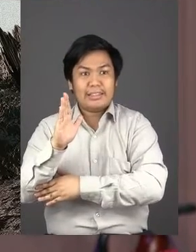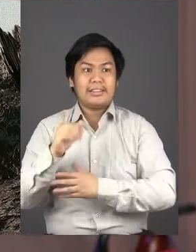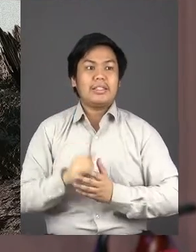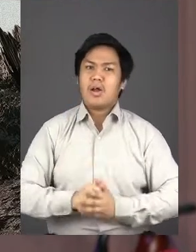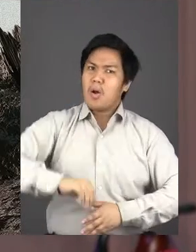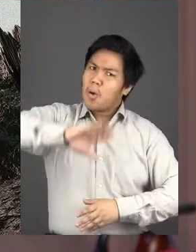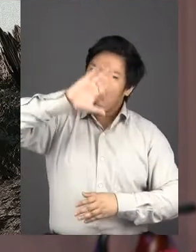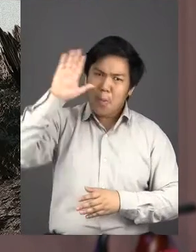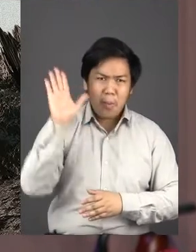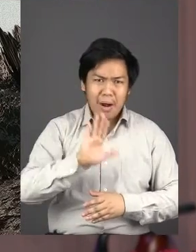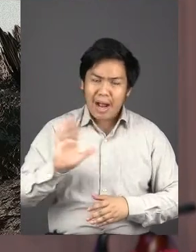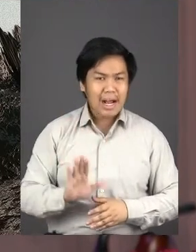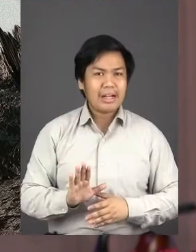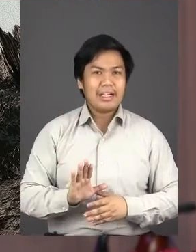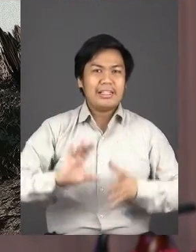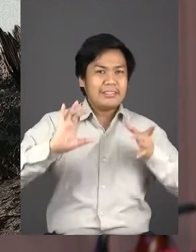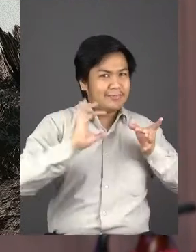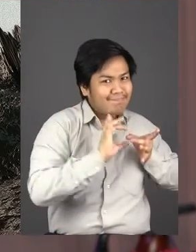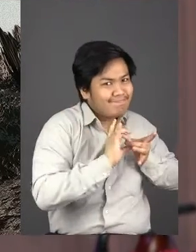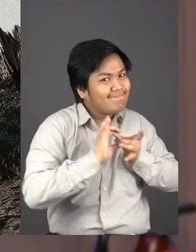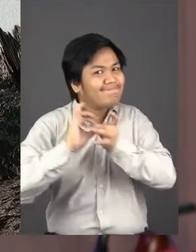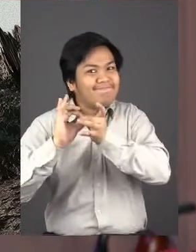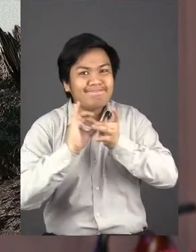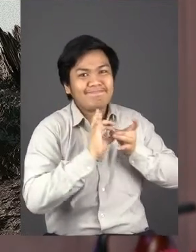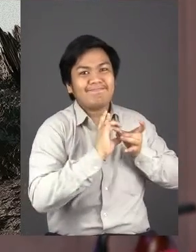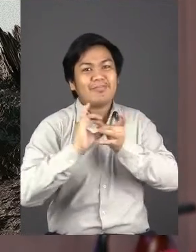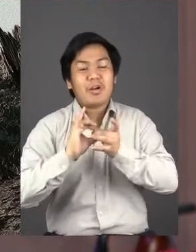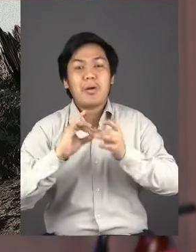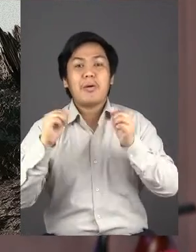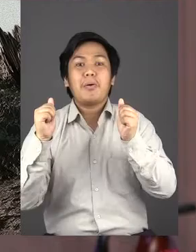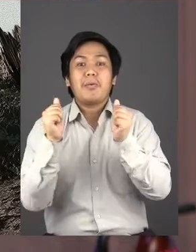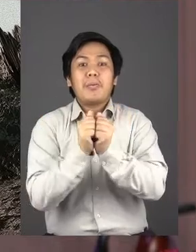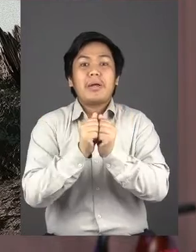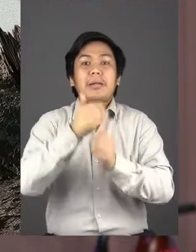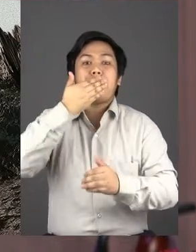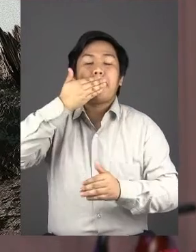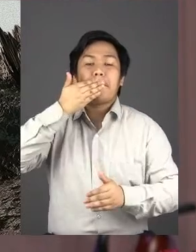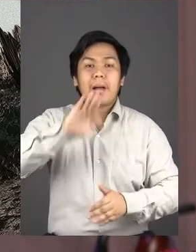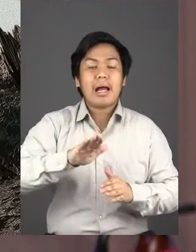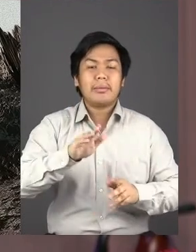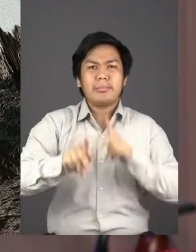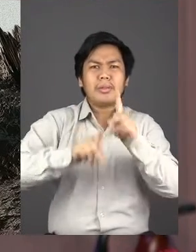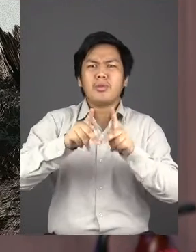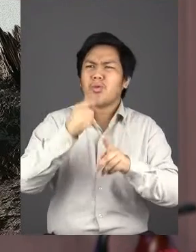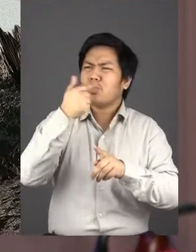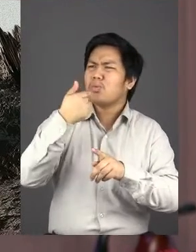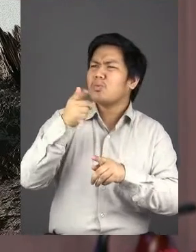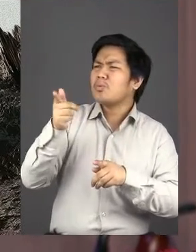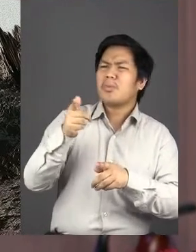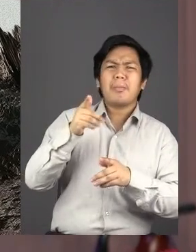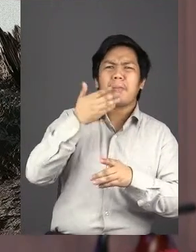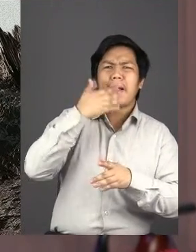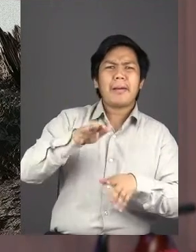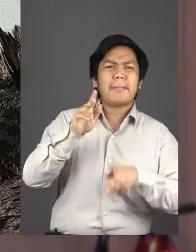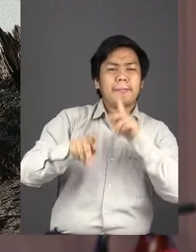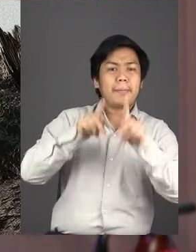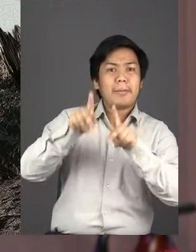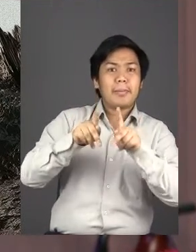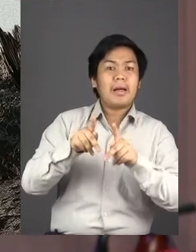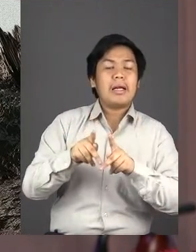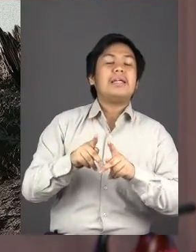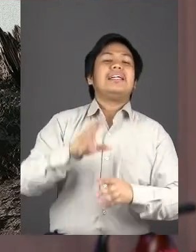do not become partners with them. Sino yung them? Yung mga sons